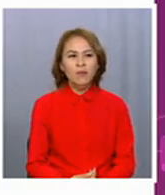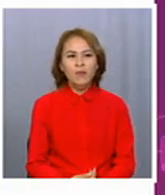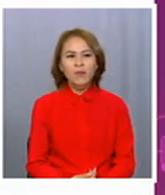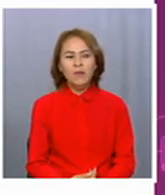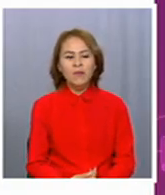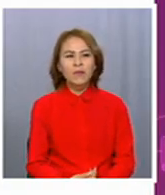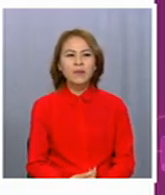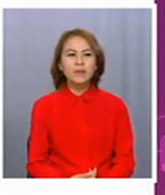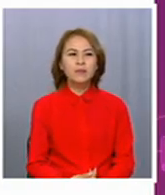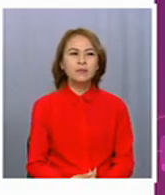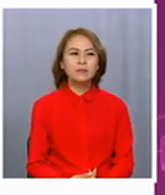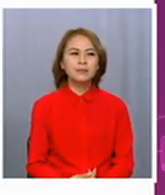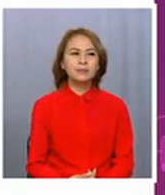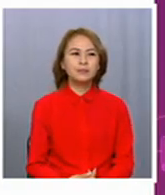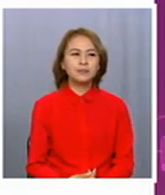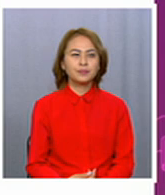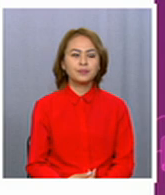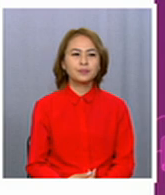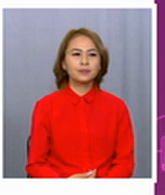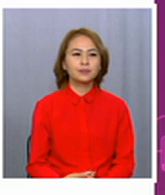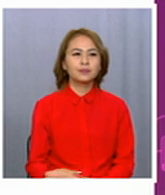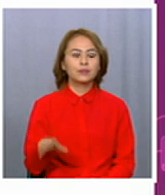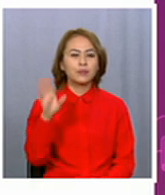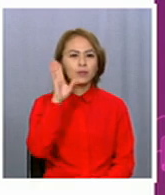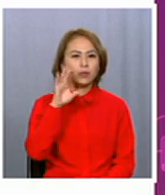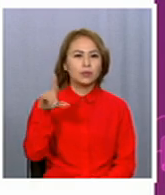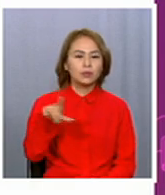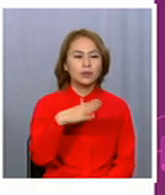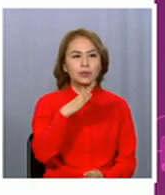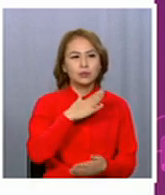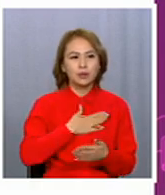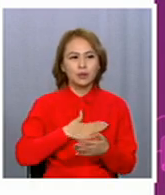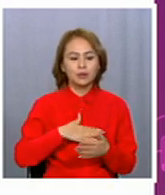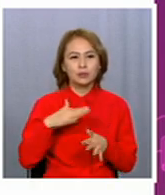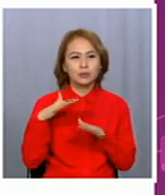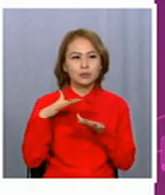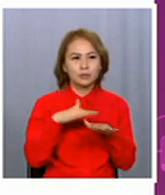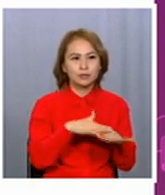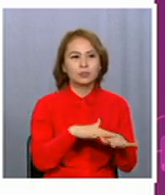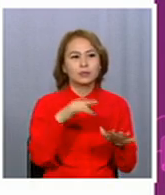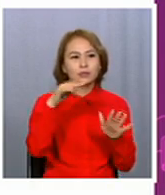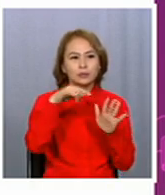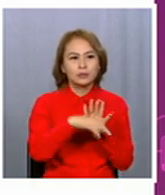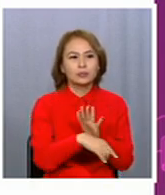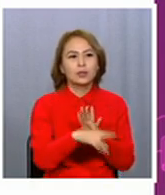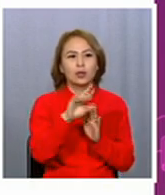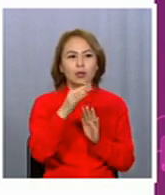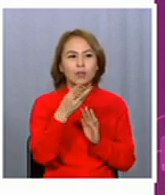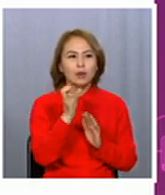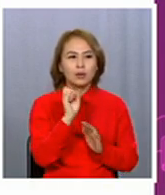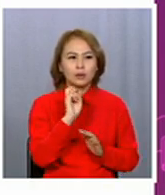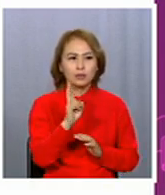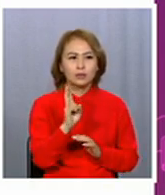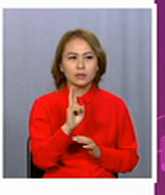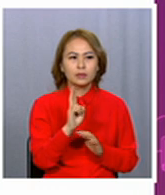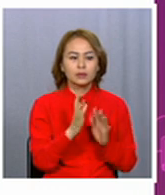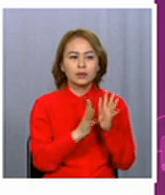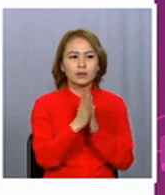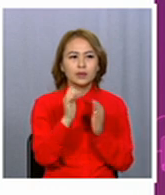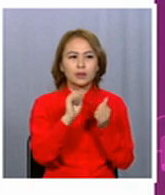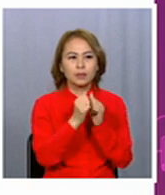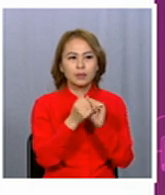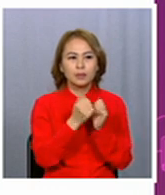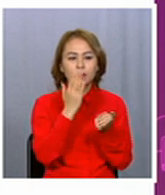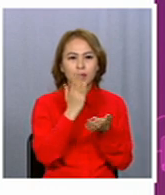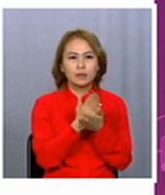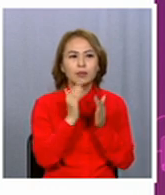шығамыз. Көл баяу толқып жатыр. Көлдің түбі құмақ. Қиыршық тастар да